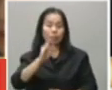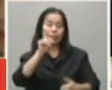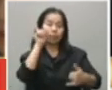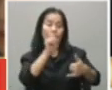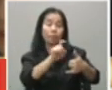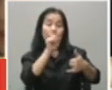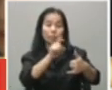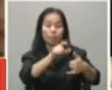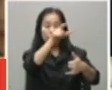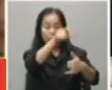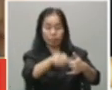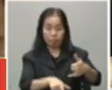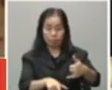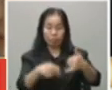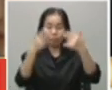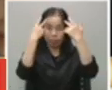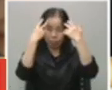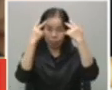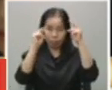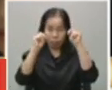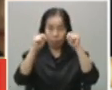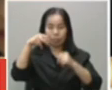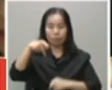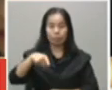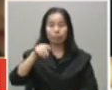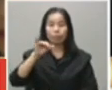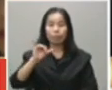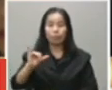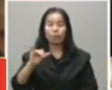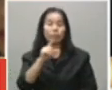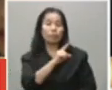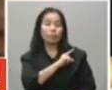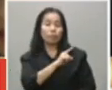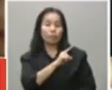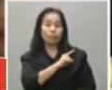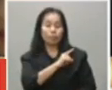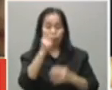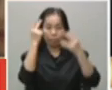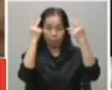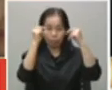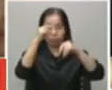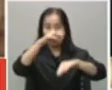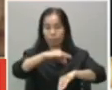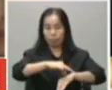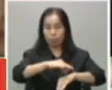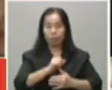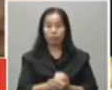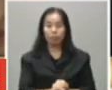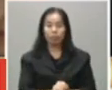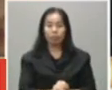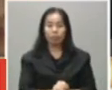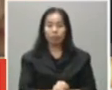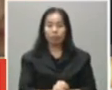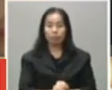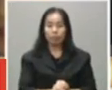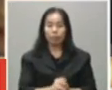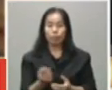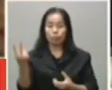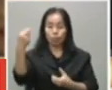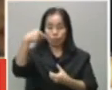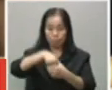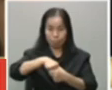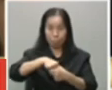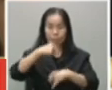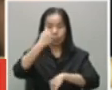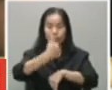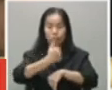ท่านพลเอกประยุทธ์จันทร์โอชาในฐานะนายกรัฐมนตรีและรัฐมนตรีว่าการกระทรวงก